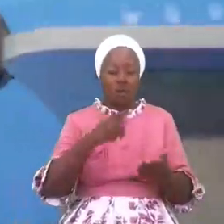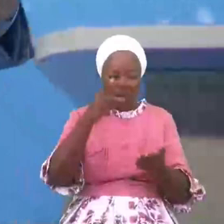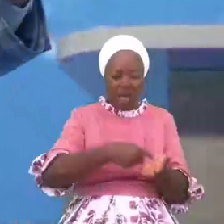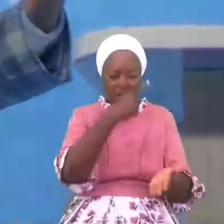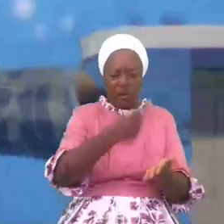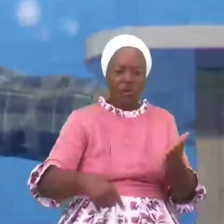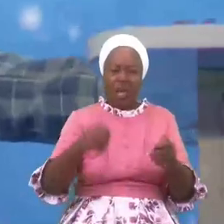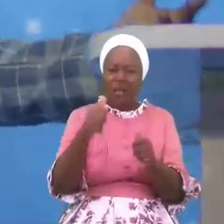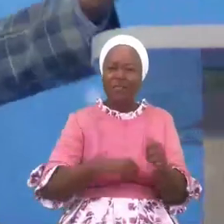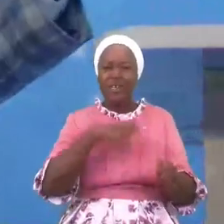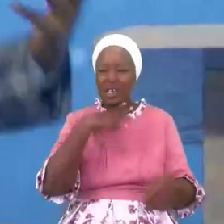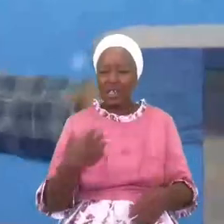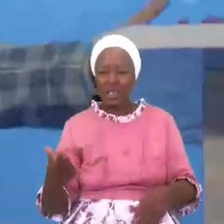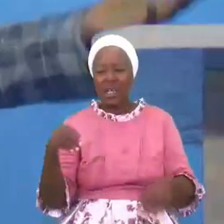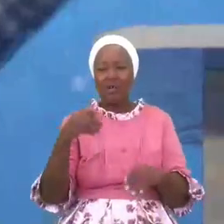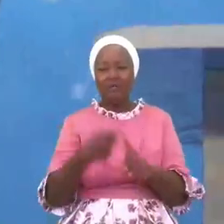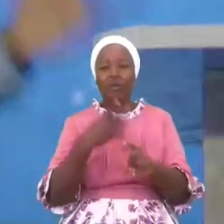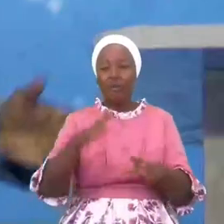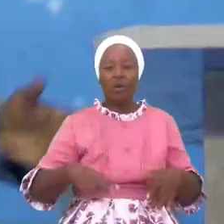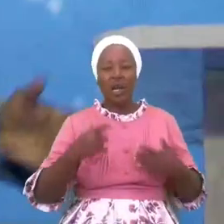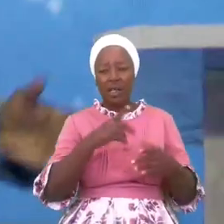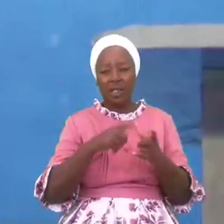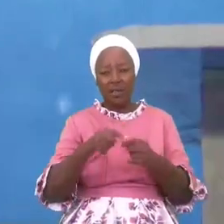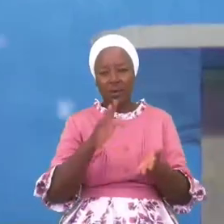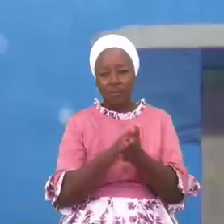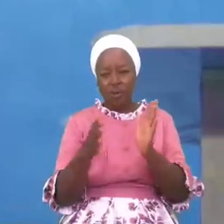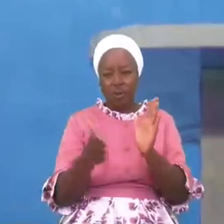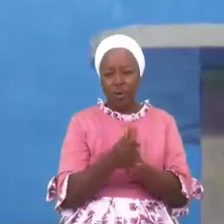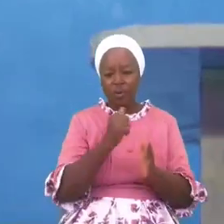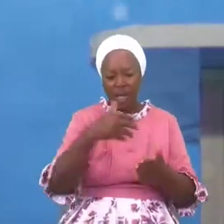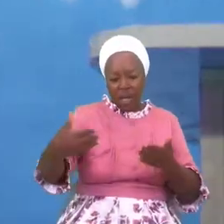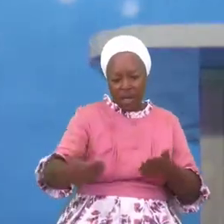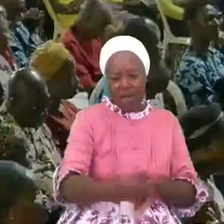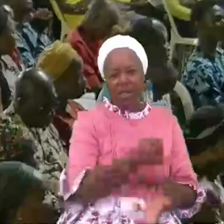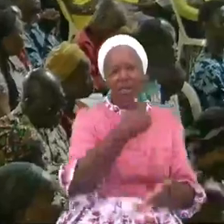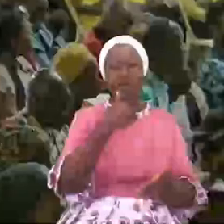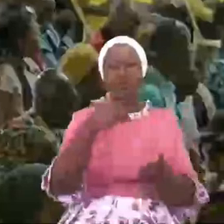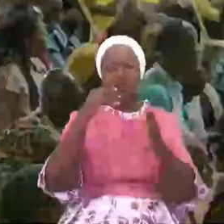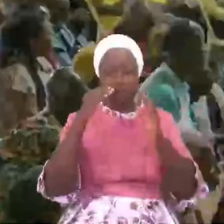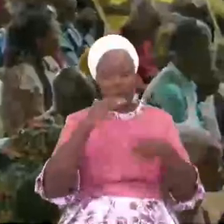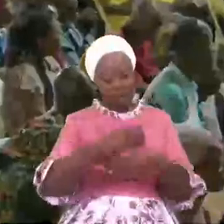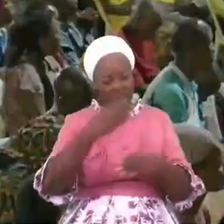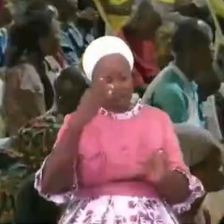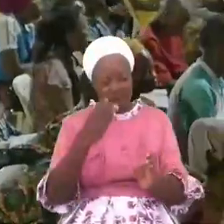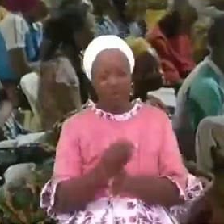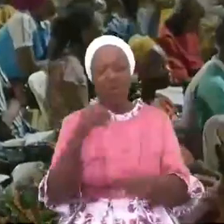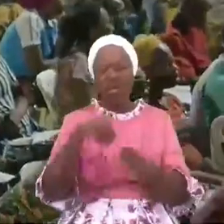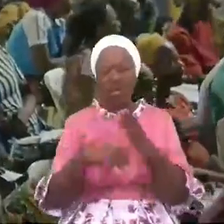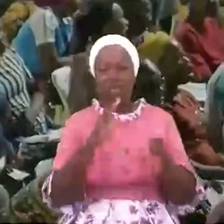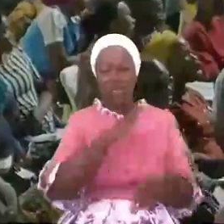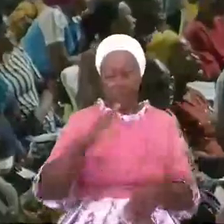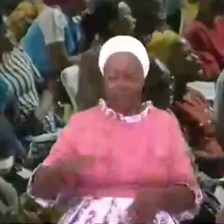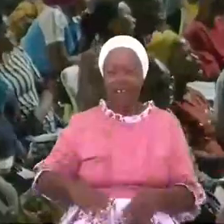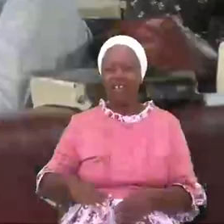toutes choses sales de ta vie. Et tu seras une personne tout à fait nouvelle, une nouvelle créature en